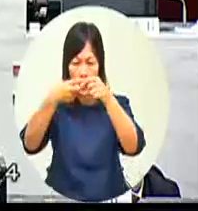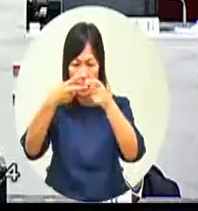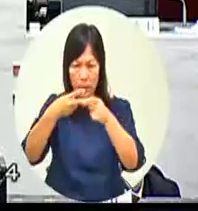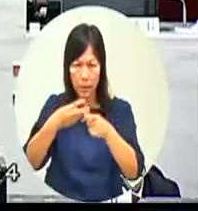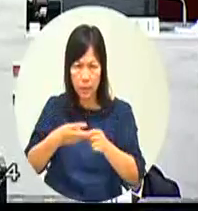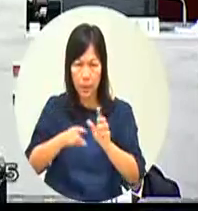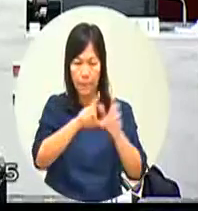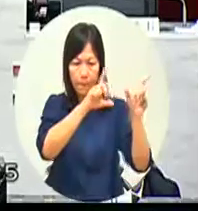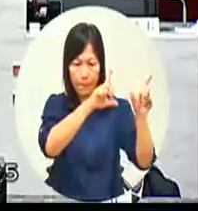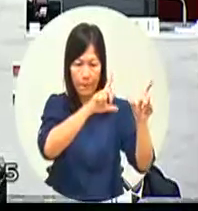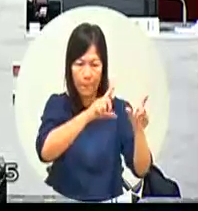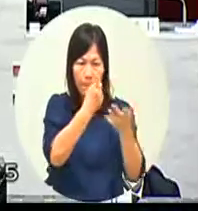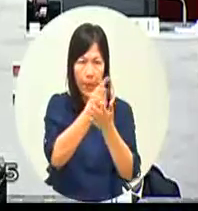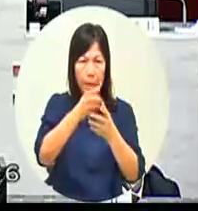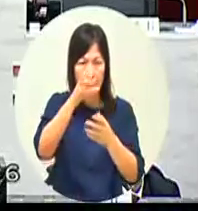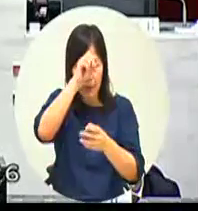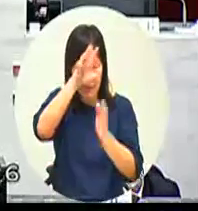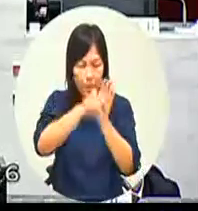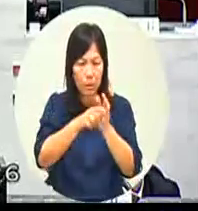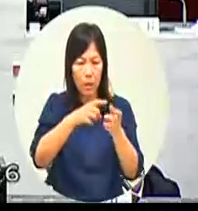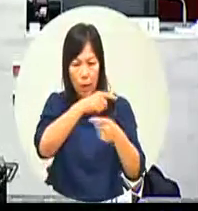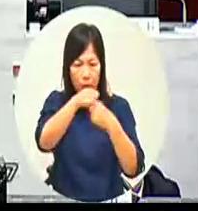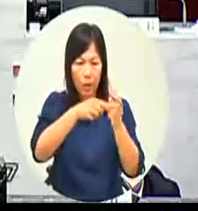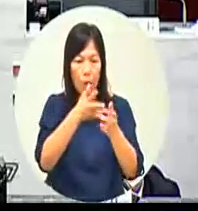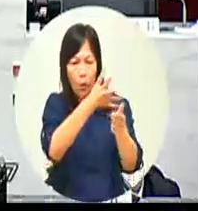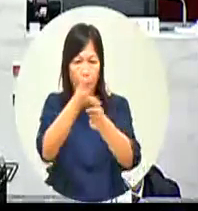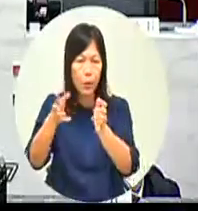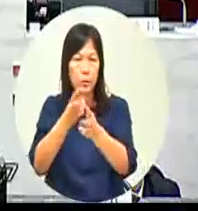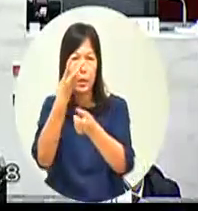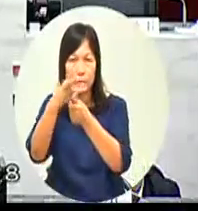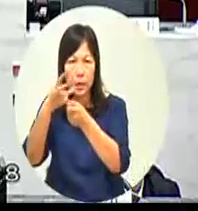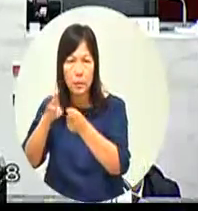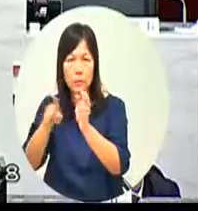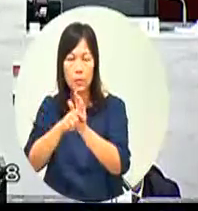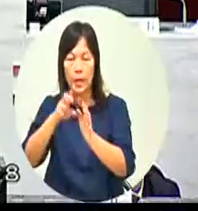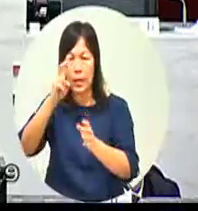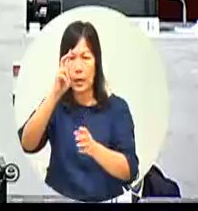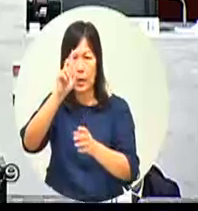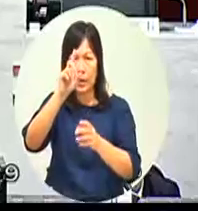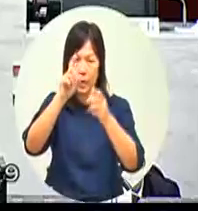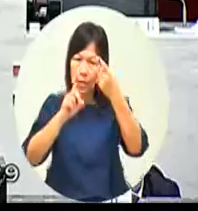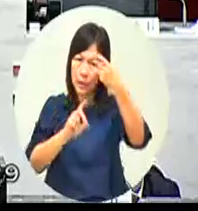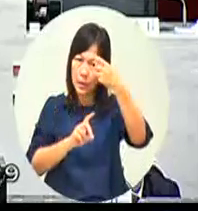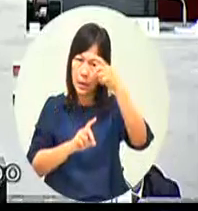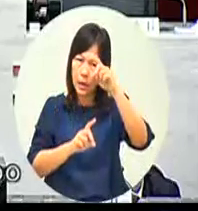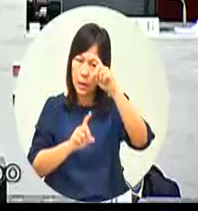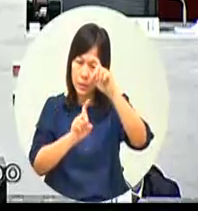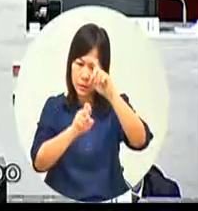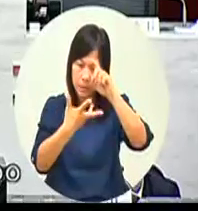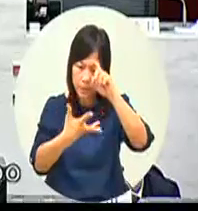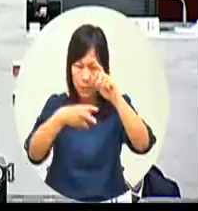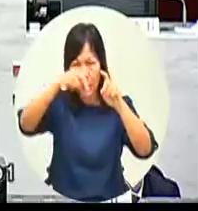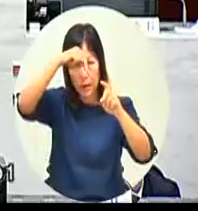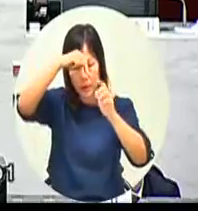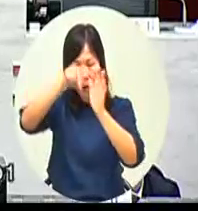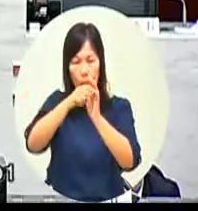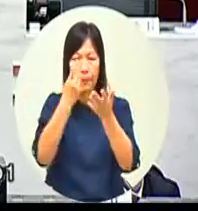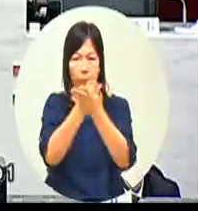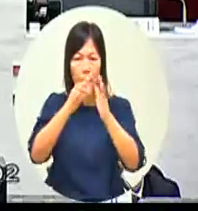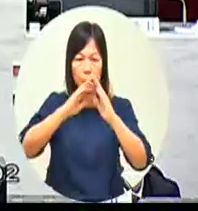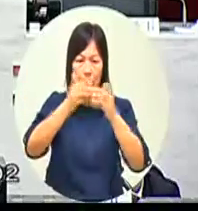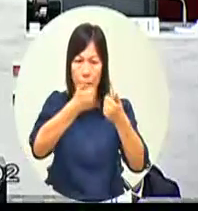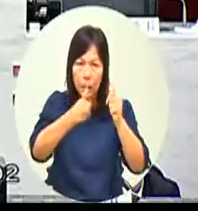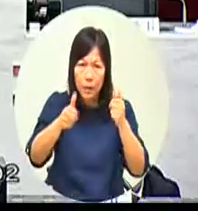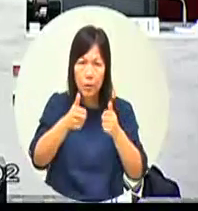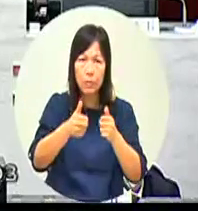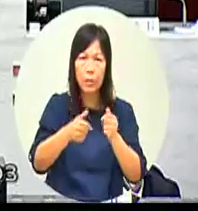团联合质询30分钟。17号的下午，就请各位议员跟